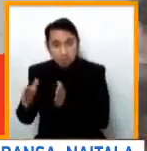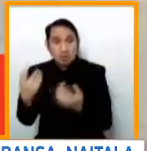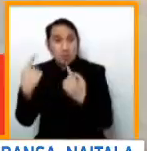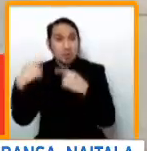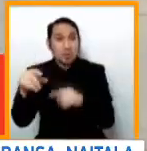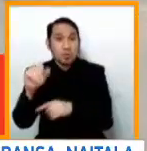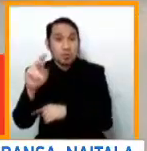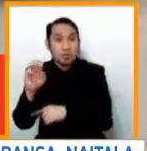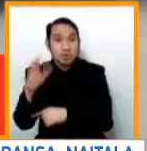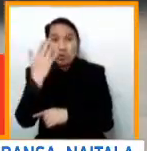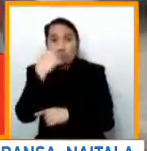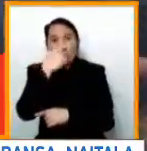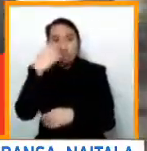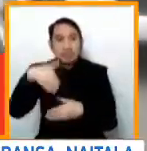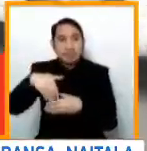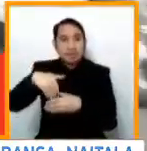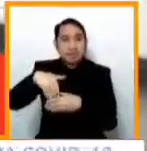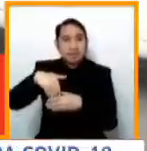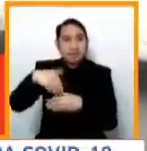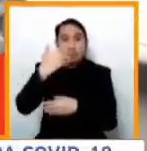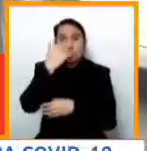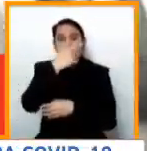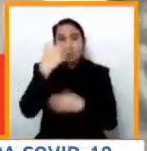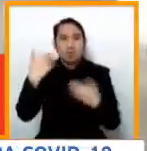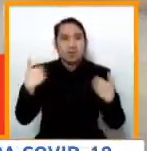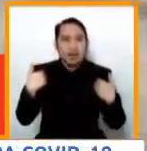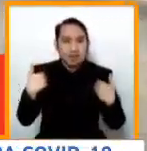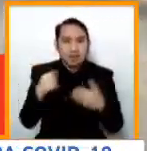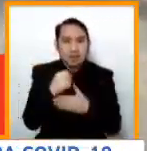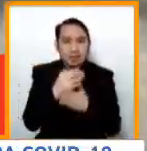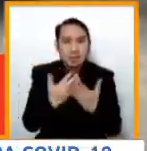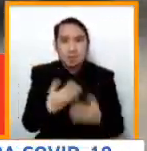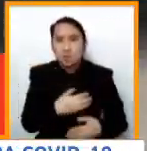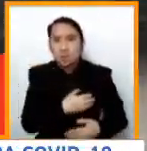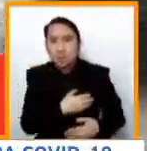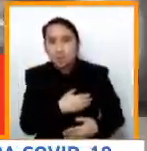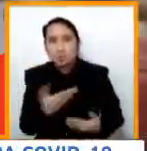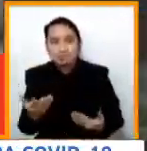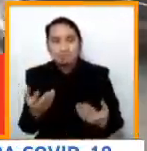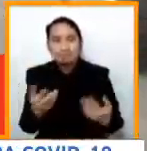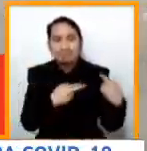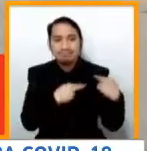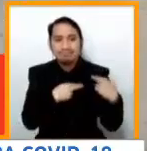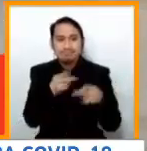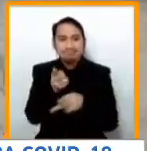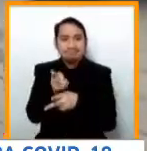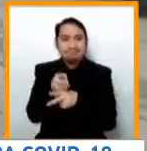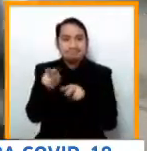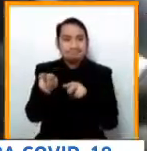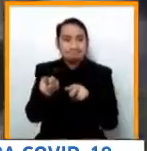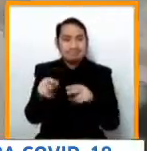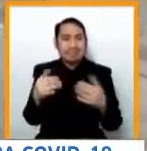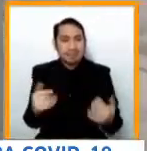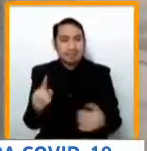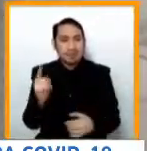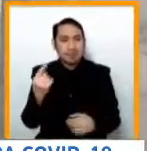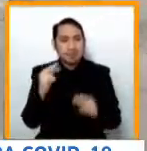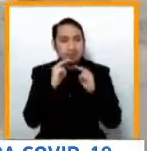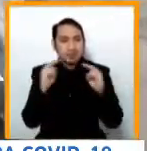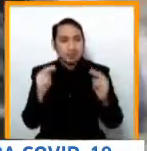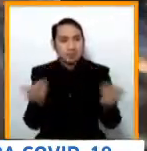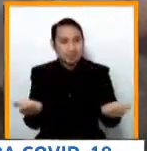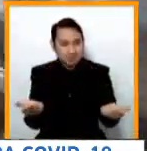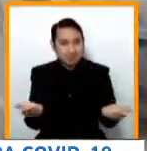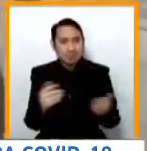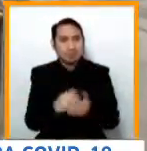maluwag yung sitwasyon ngayong umaga pero may nakita din tayo mga pulis na nakatalaga doon. Yan ang unang balita mula rito sa Batasan San Mateo Road. Ako